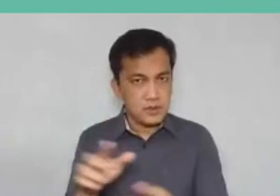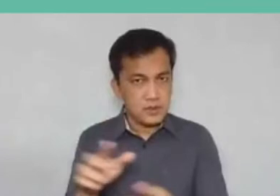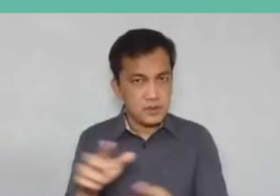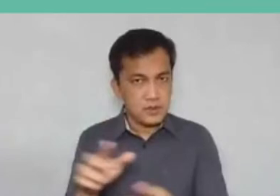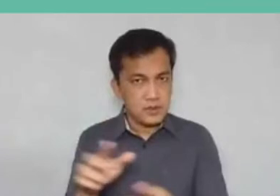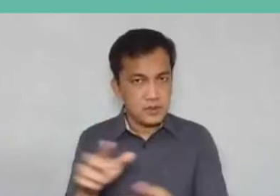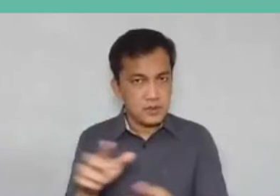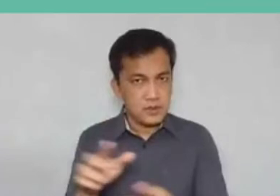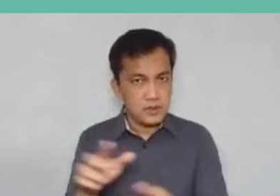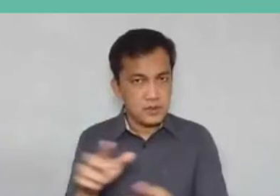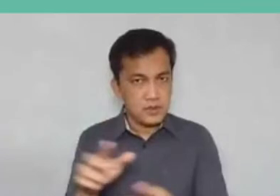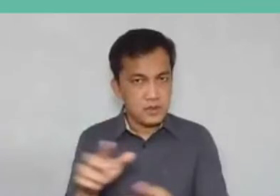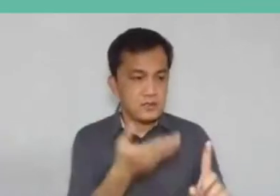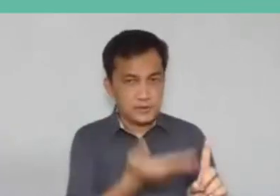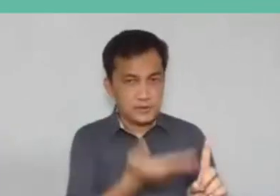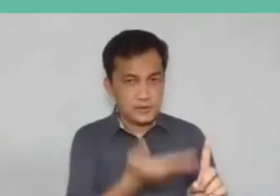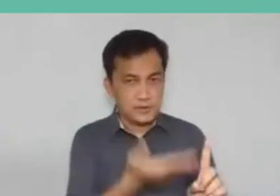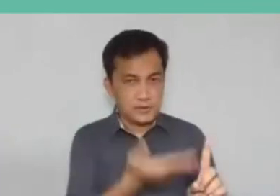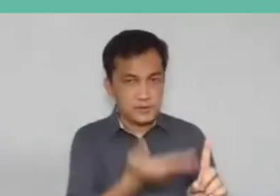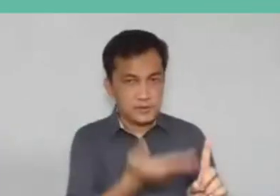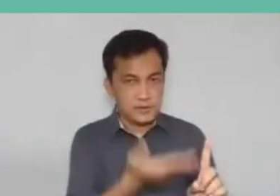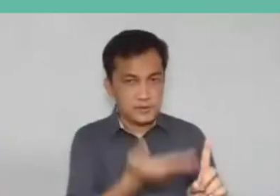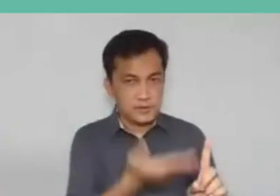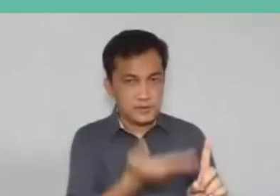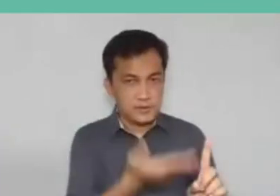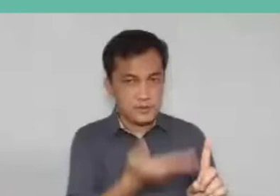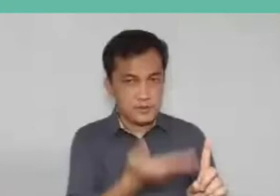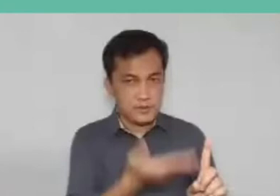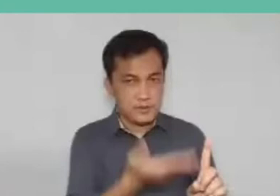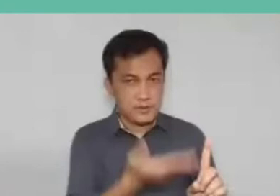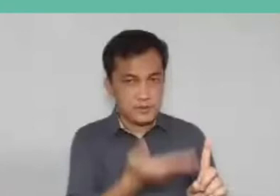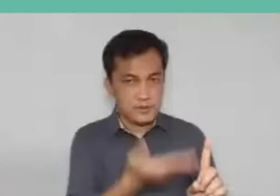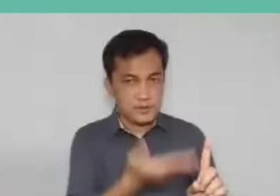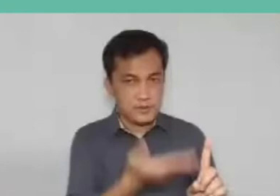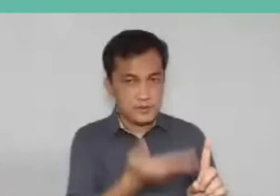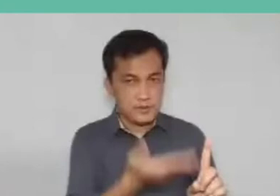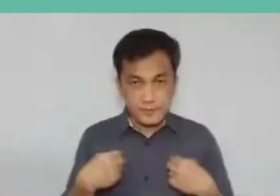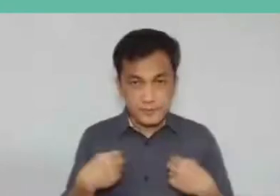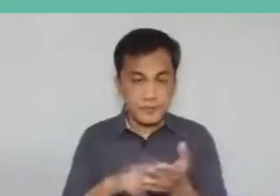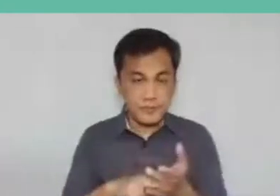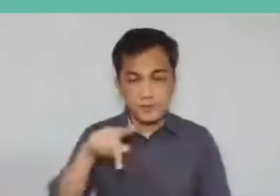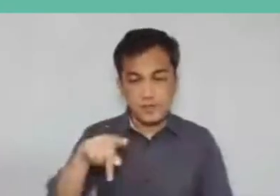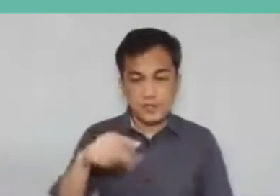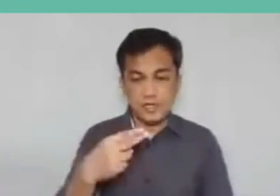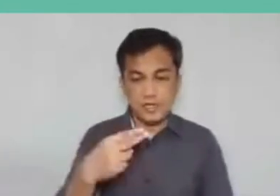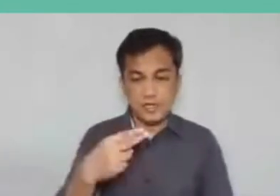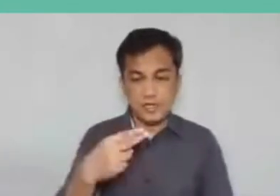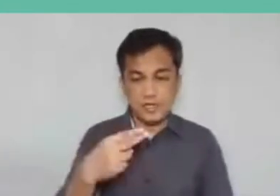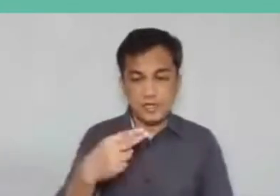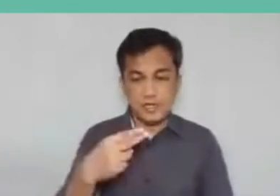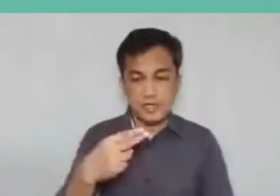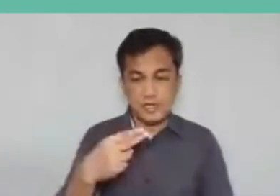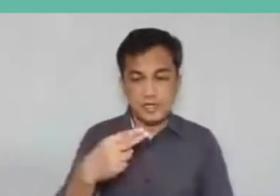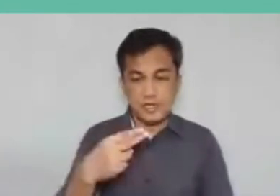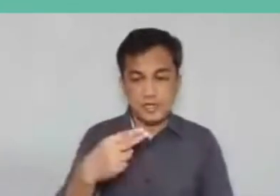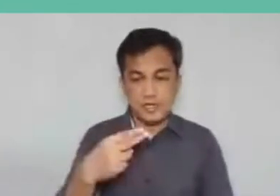Sinisiguro ni Mario na ang mga impormasyon sa Personal Health Record o PHR ni Juana ay napapanahon.